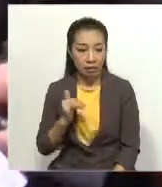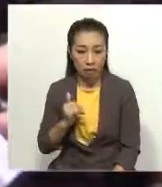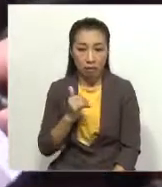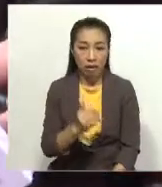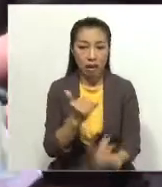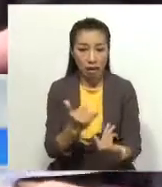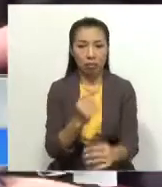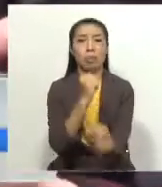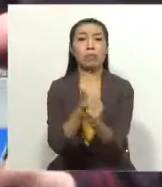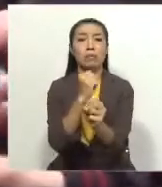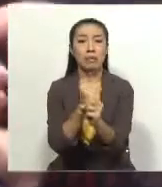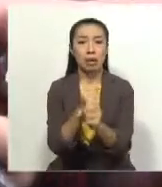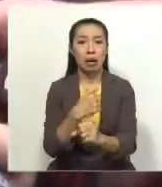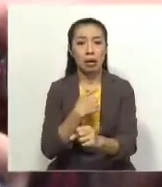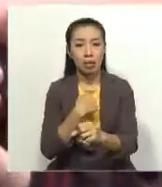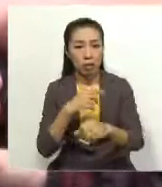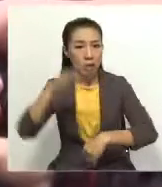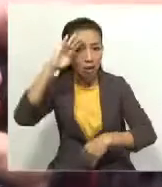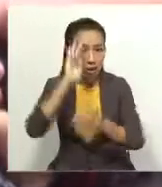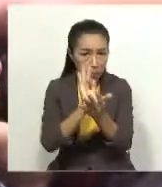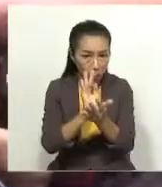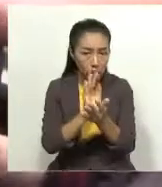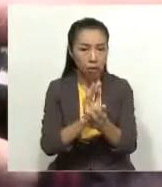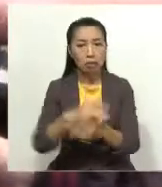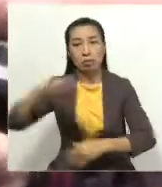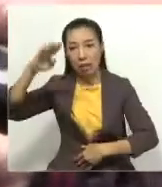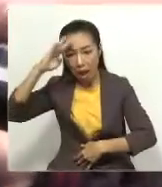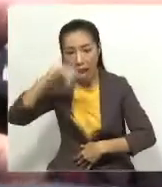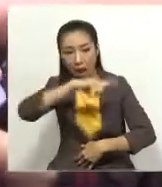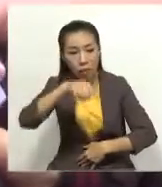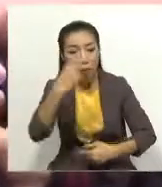ผมมาทำงานผมมาเยี่ยมตำรวจมาเยี่ยมทหาร